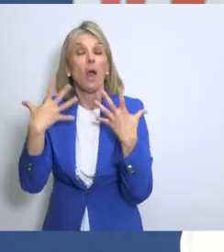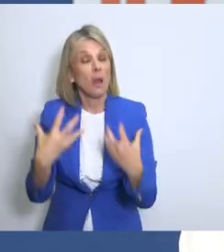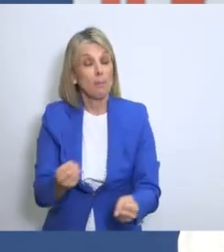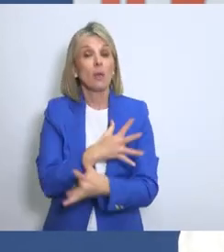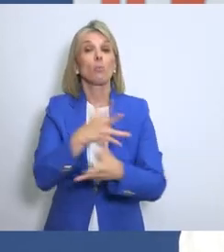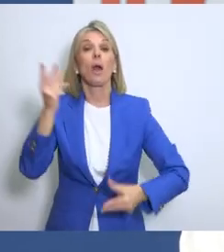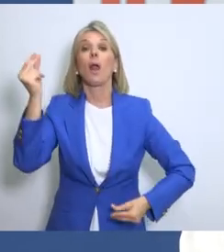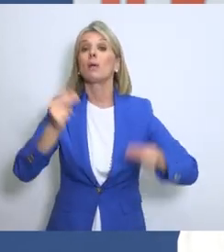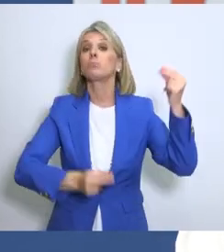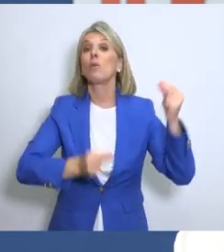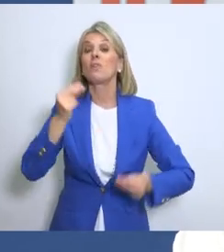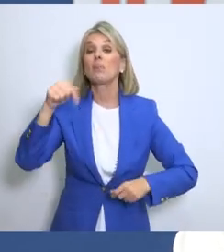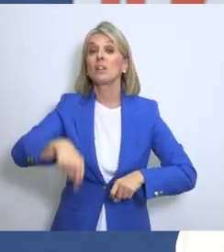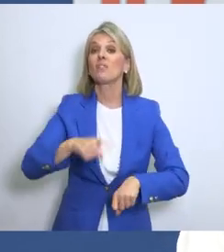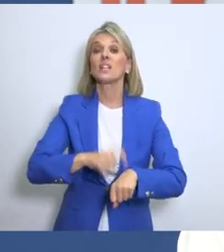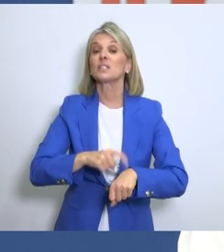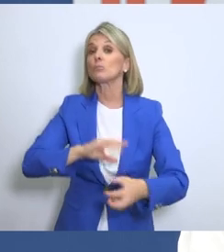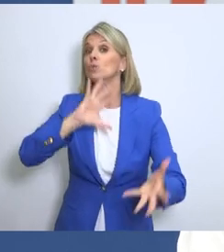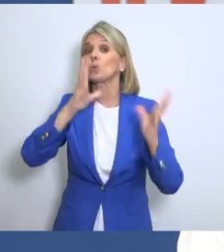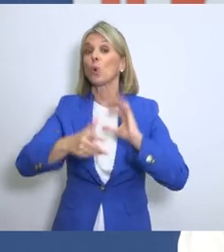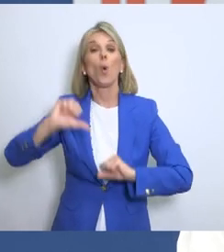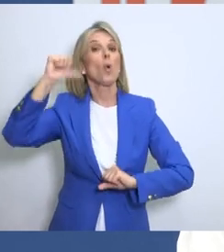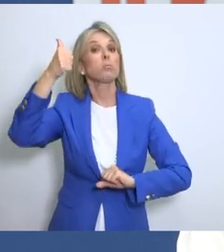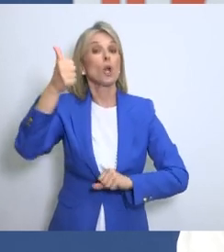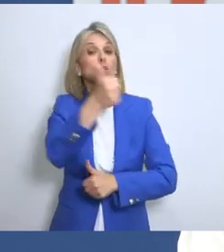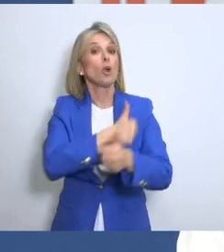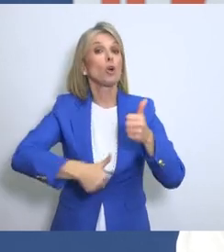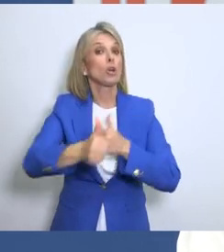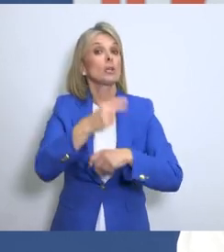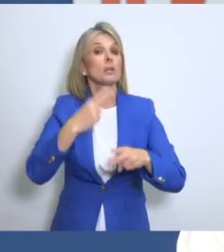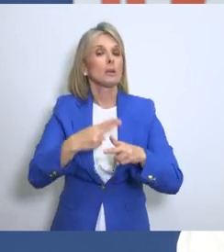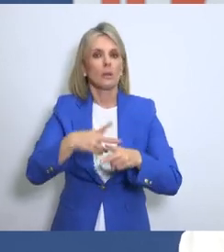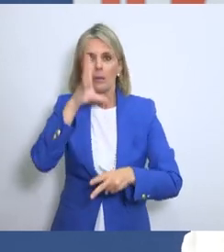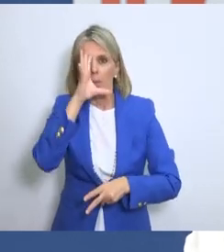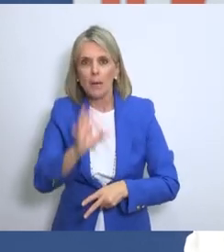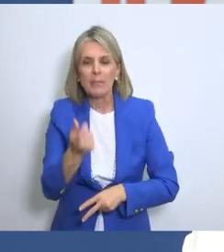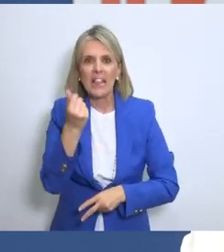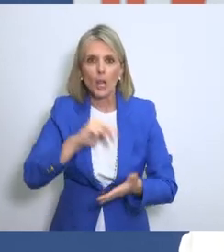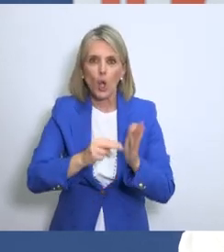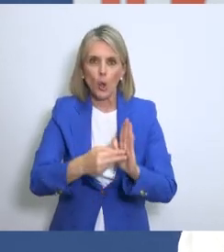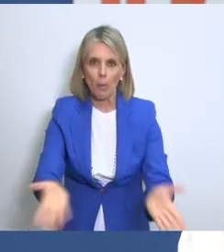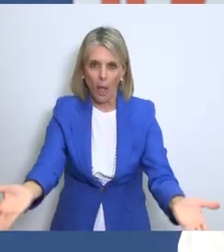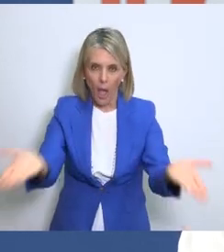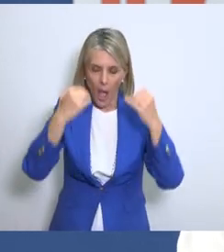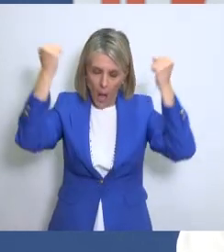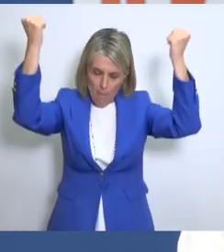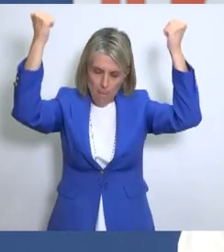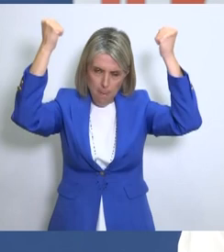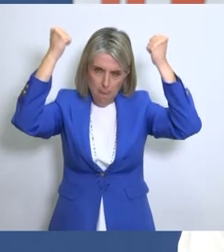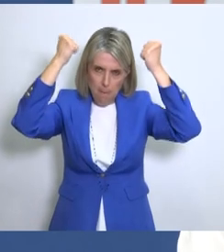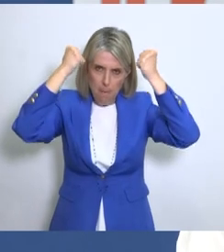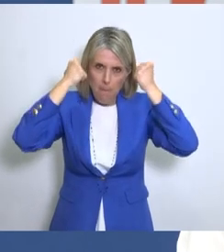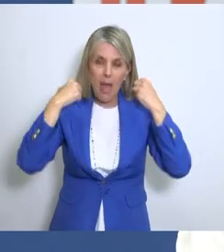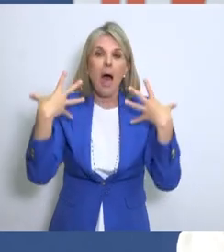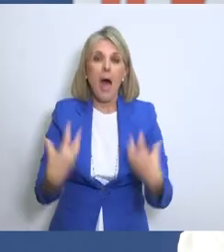ταλανίζουν σήμερα την ανθρωπότητα. Πρώτα και κύρια αποκρύπτουν την πραγματική κατάσταση της οικονομίας, τη χρεοκοπία διαρκείας, την